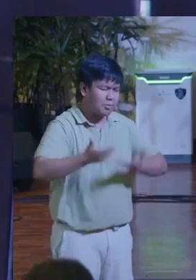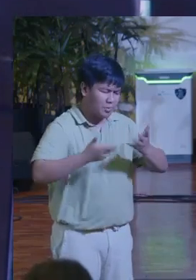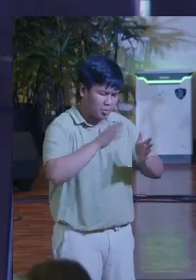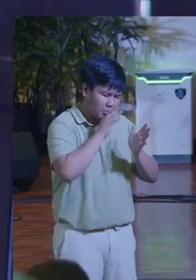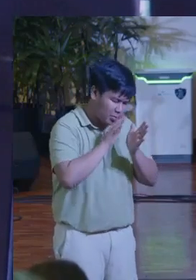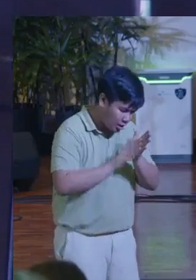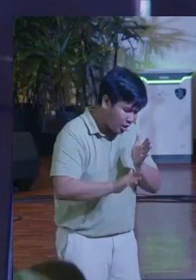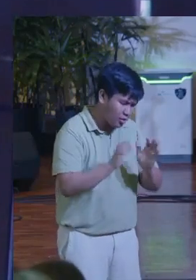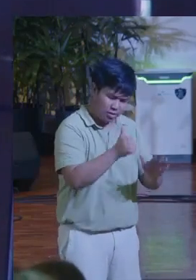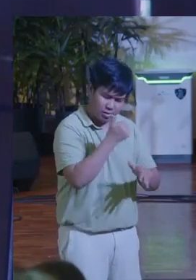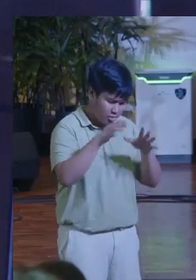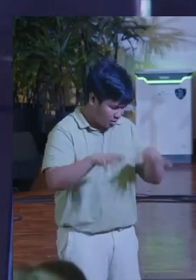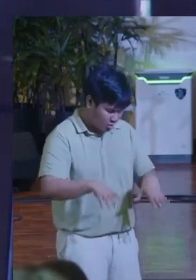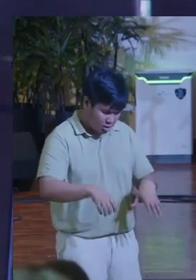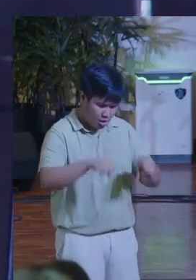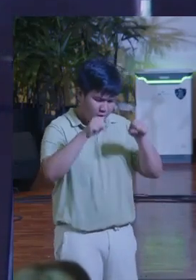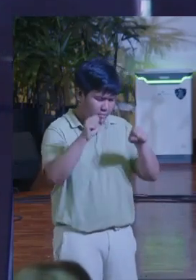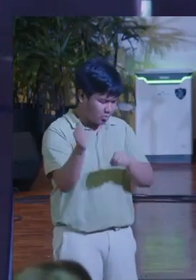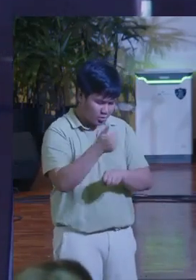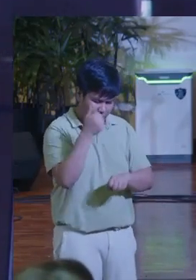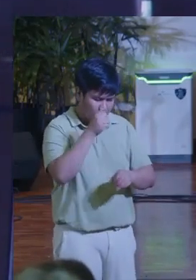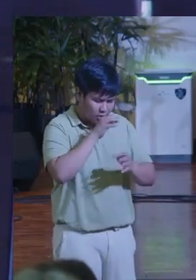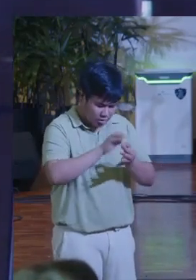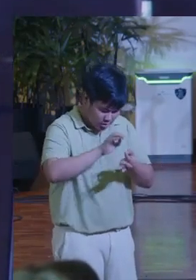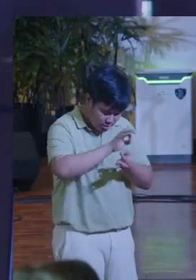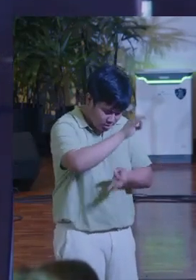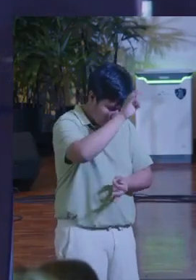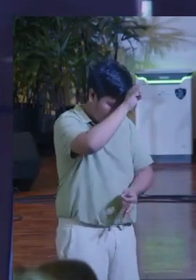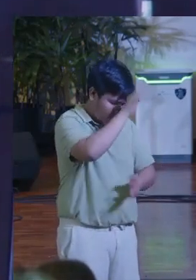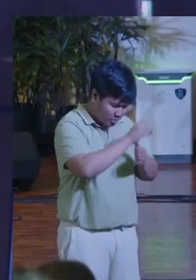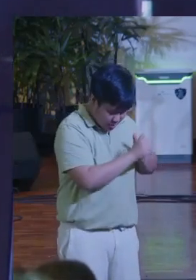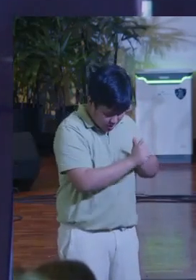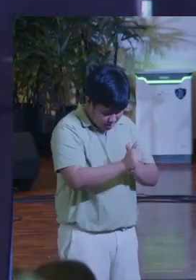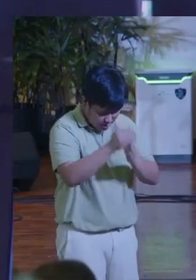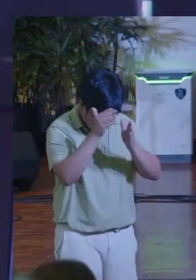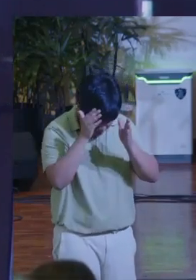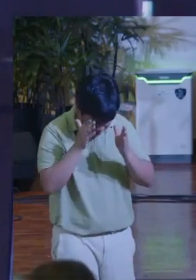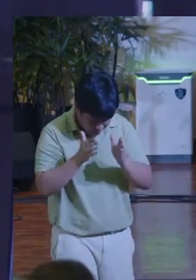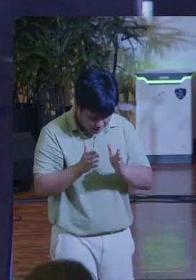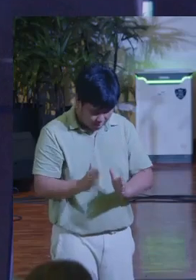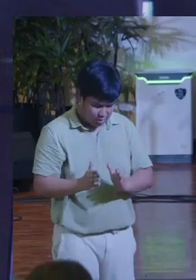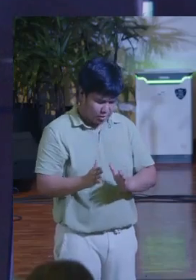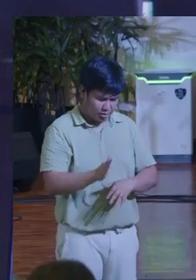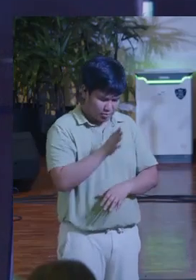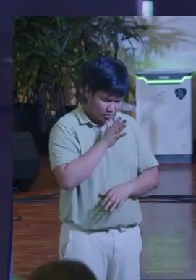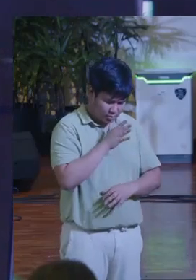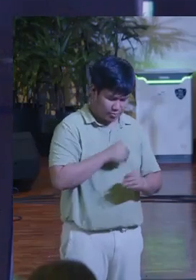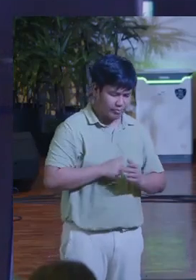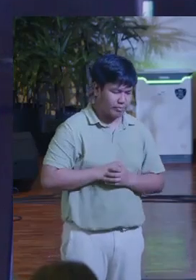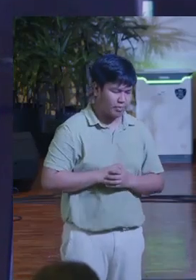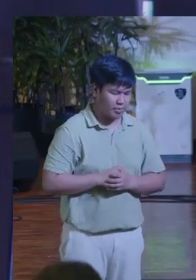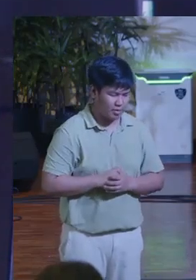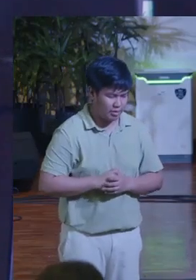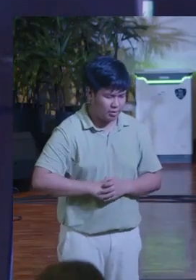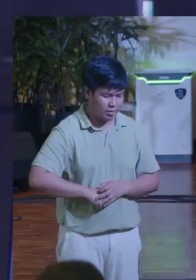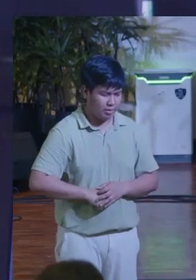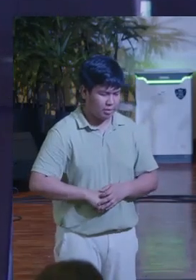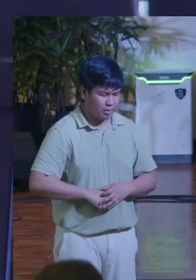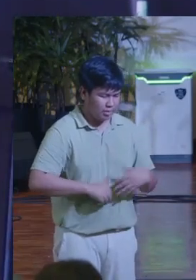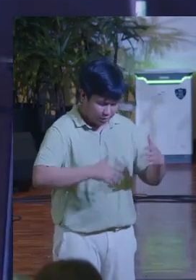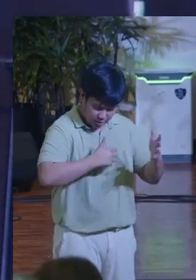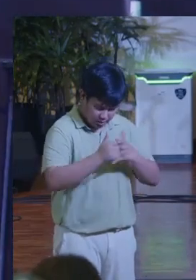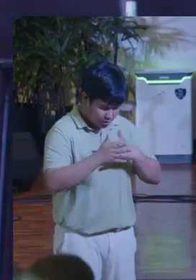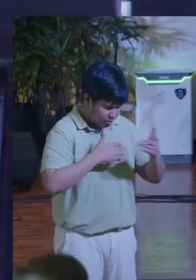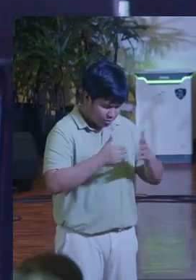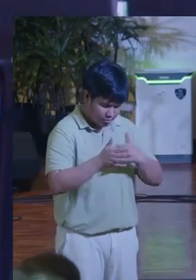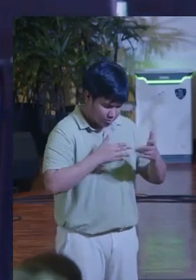Yung iba, adoptive. Yung iba, Panginoon, ay spiritual. Kung ano pa man sila at